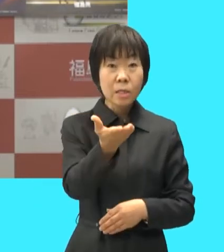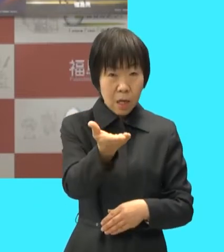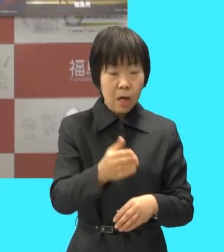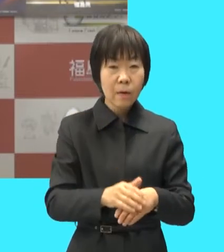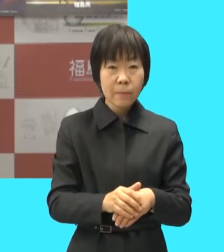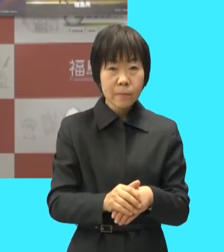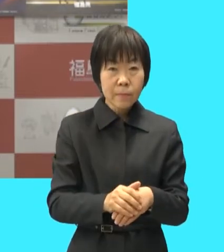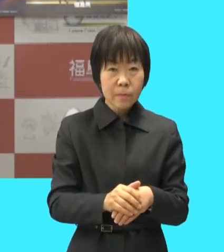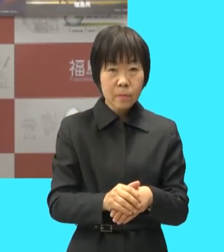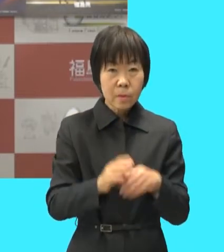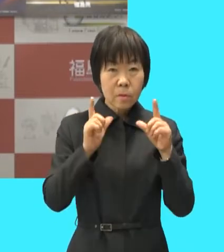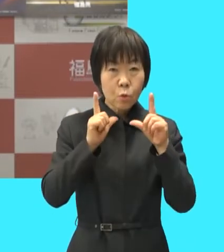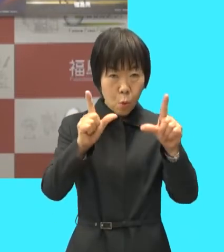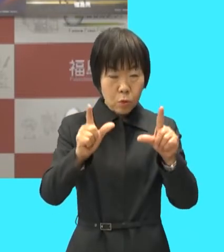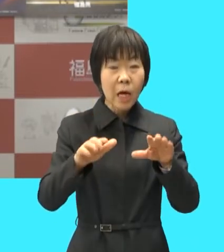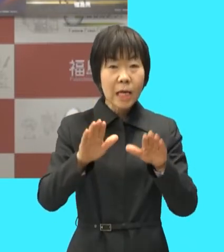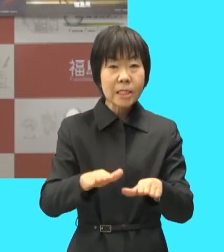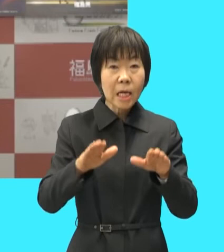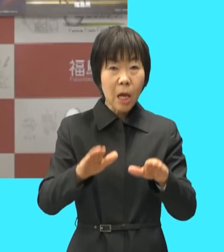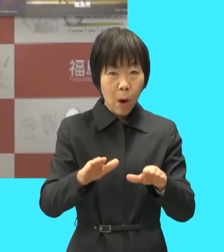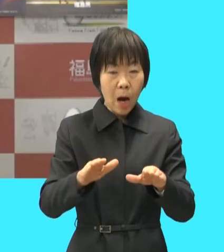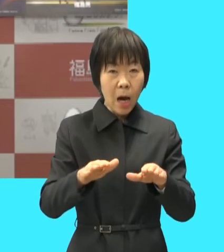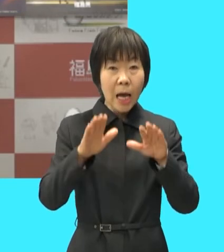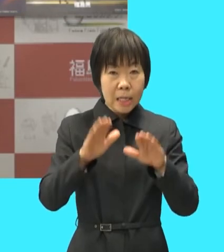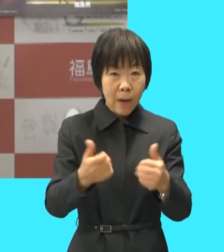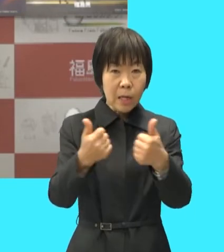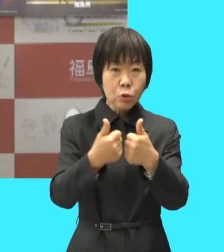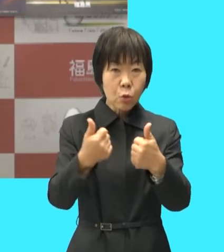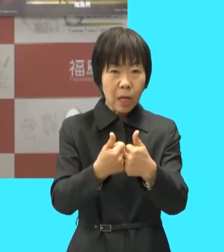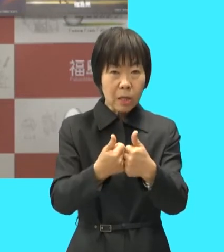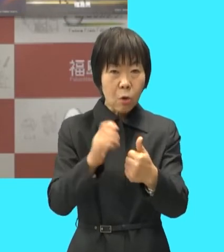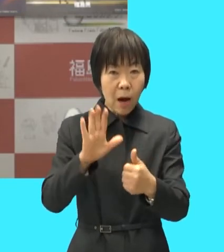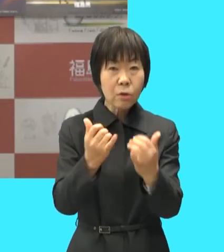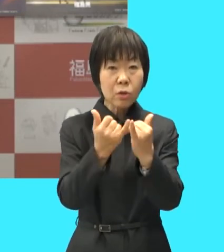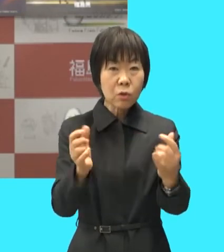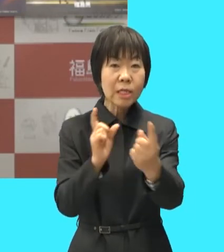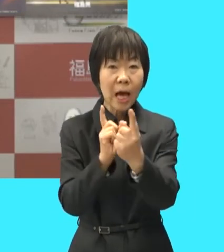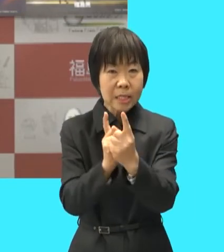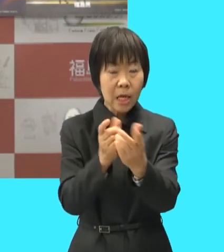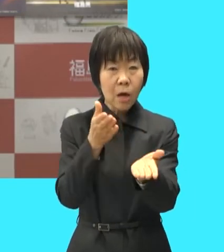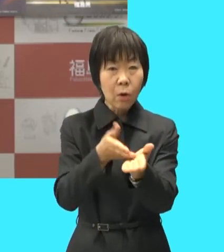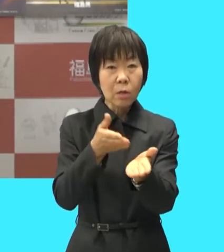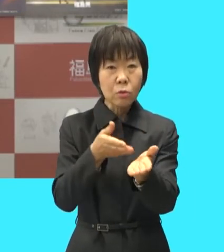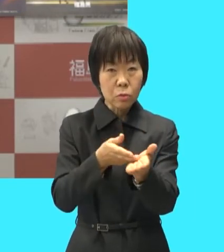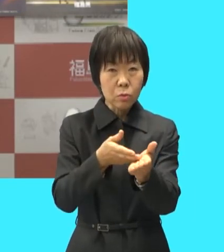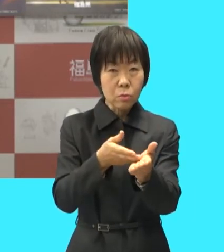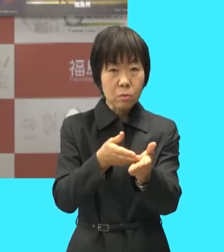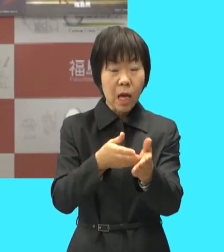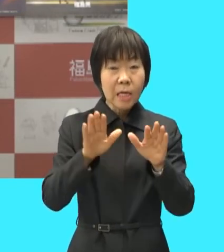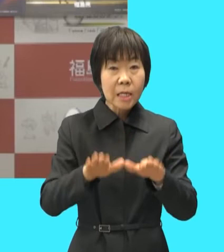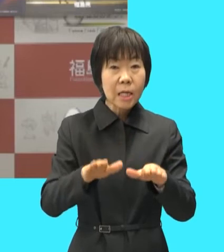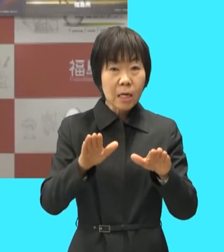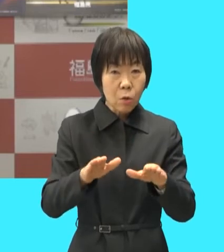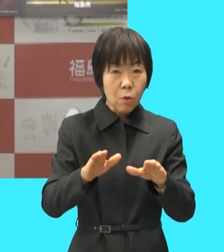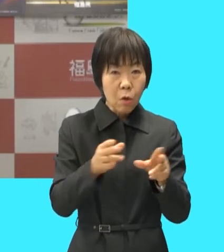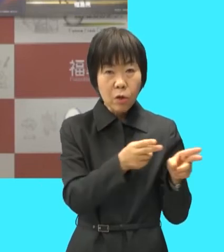か。 現時点では今ご相談のある方々に対してお話をしていく、また現在の